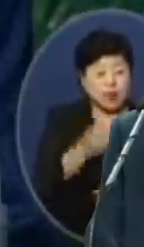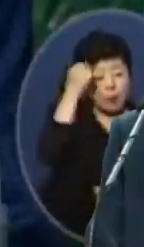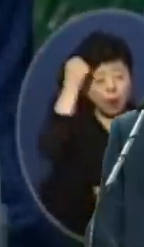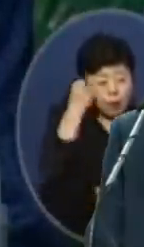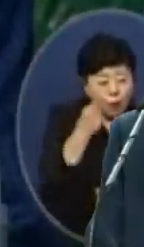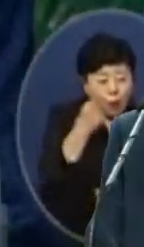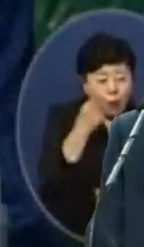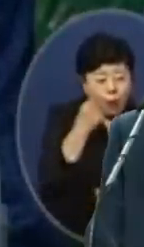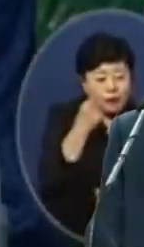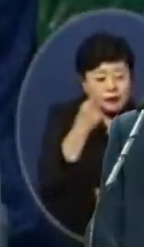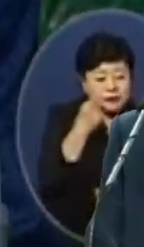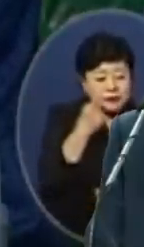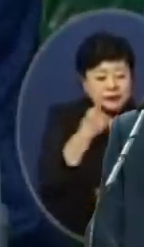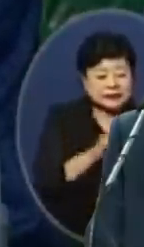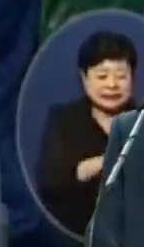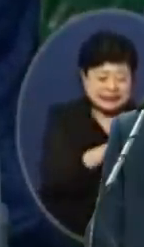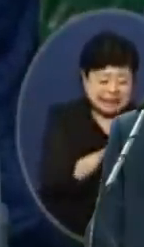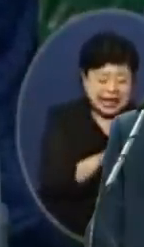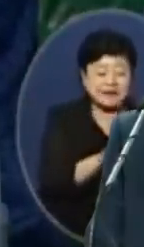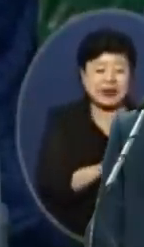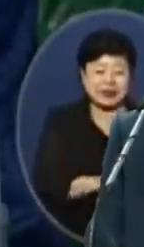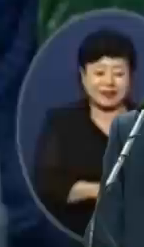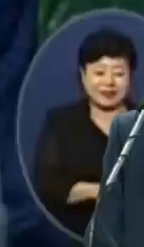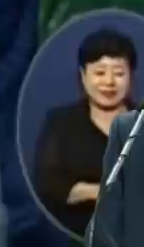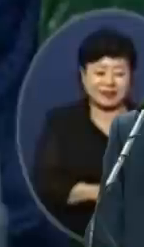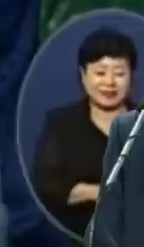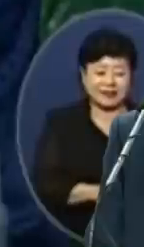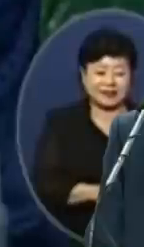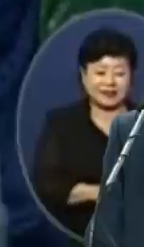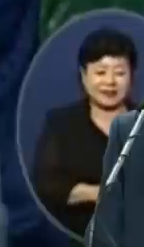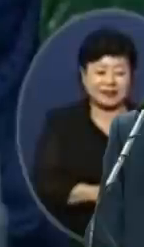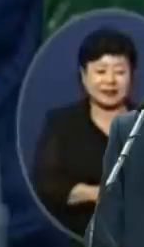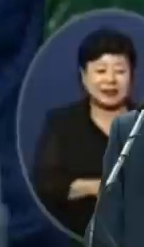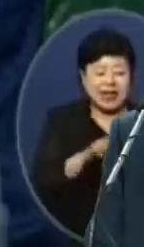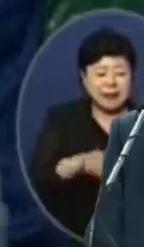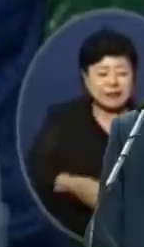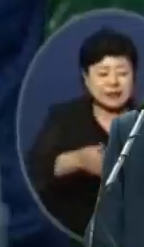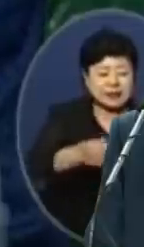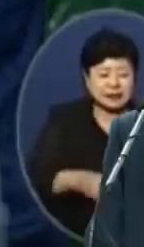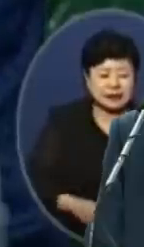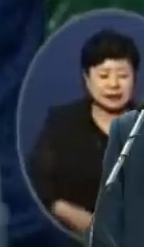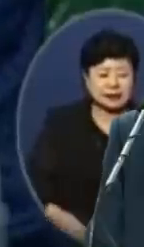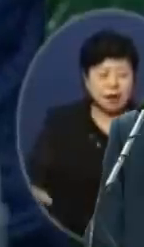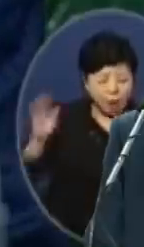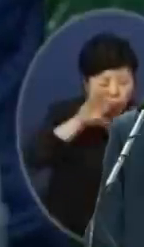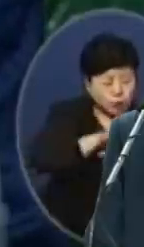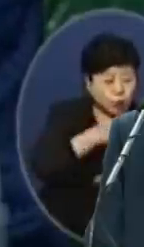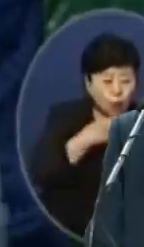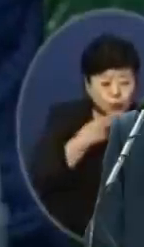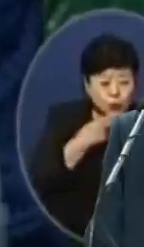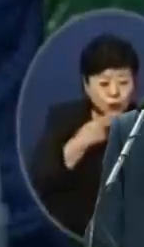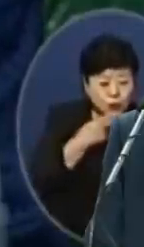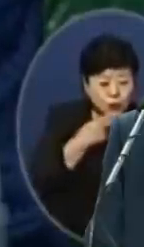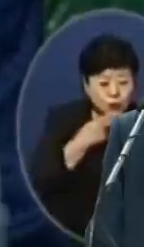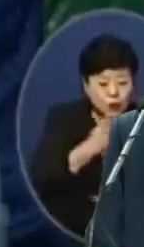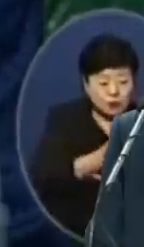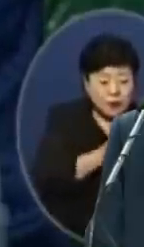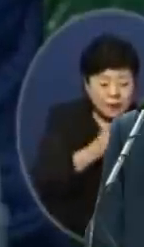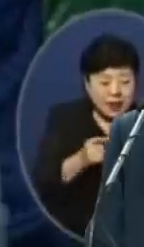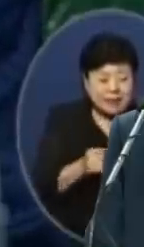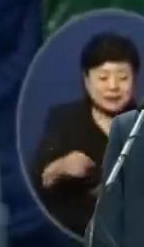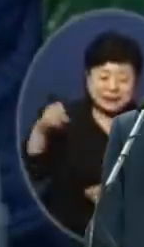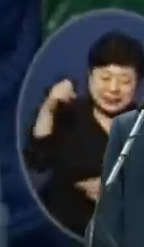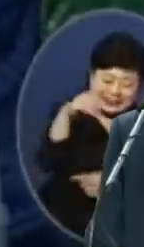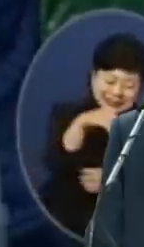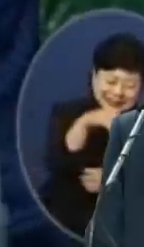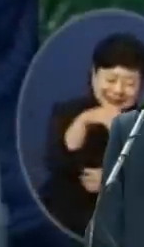외우고 사랑하면 우리의 가는 앞길이 어둡지가 않습니다. 주의 말씀이